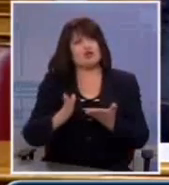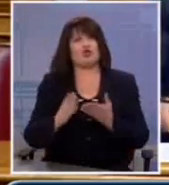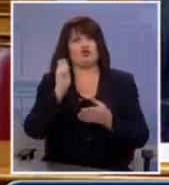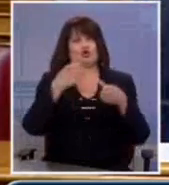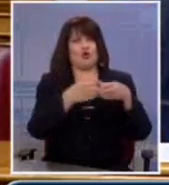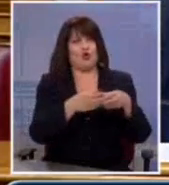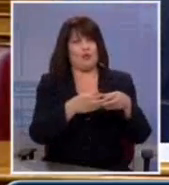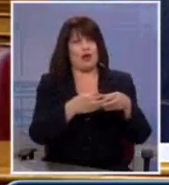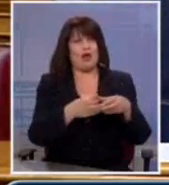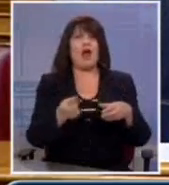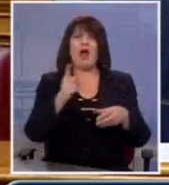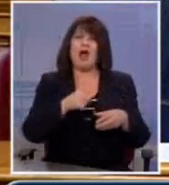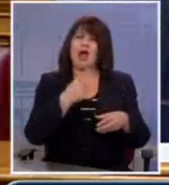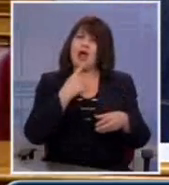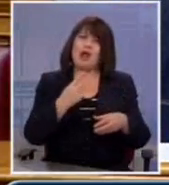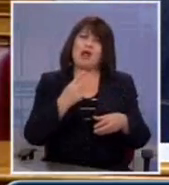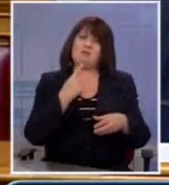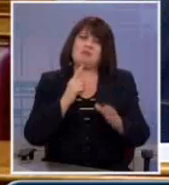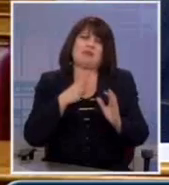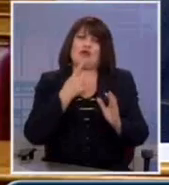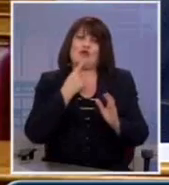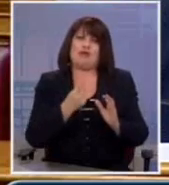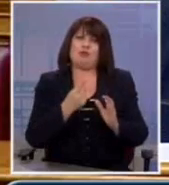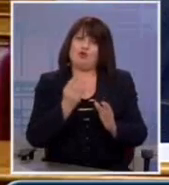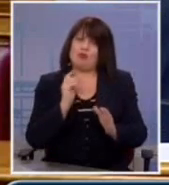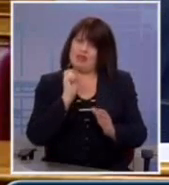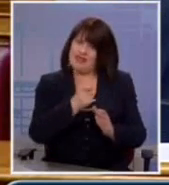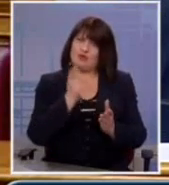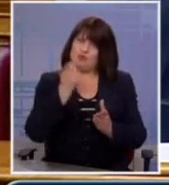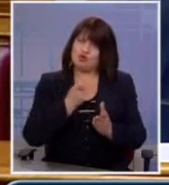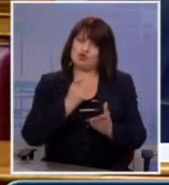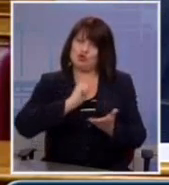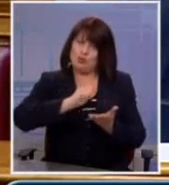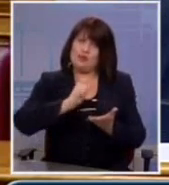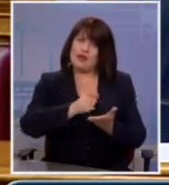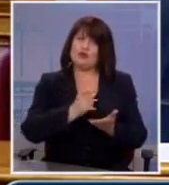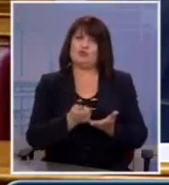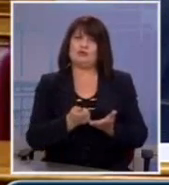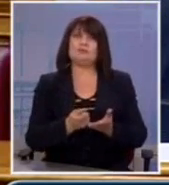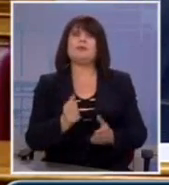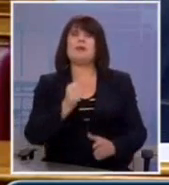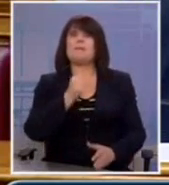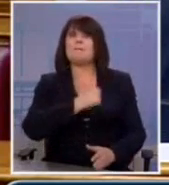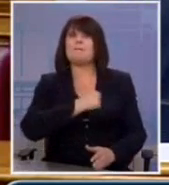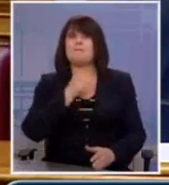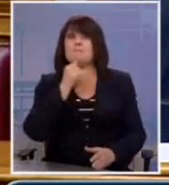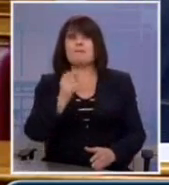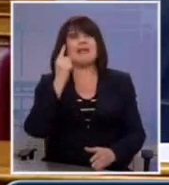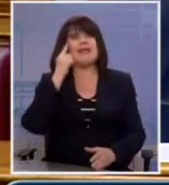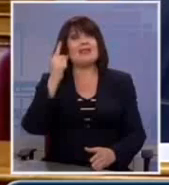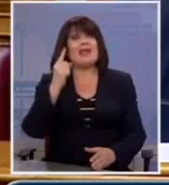άλλα κόμματα, δεν θέλω να μιλήσω εκ μέρους τους, πολύ περισσότερο προς το κόμμα τους, πάντοτε ήταν πιστή στην ιδέα